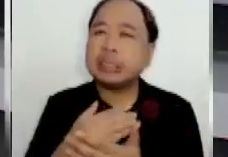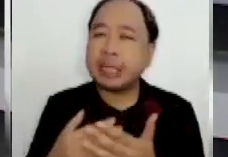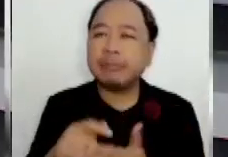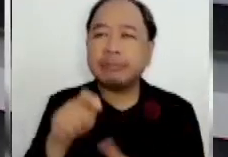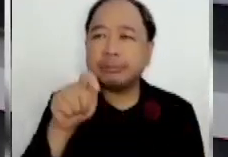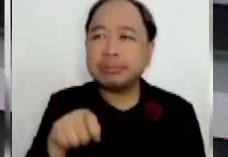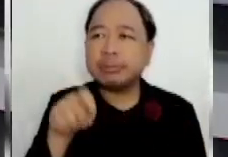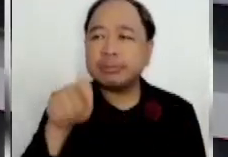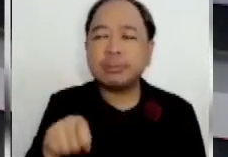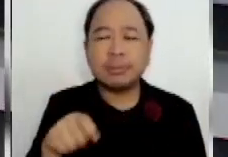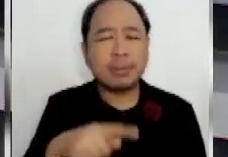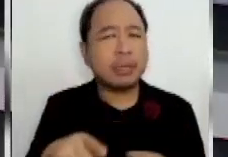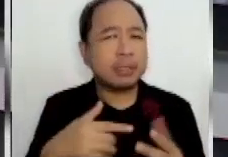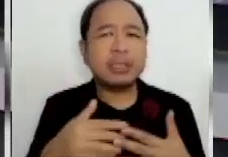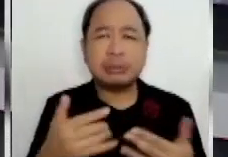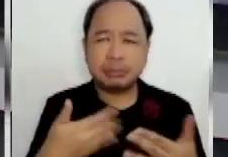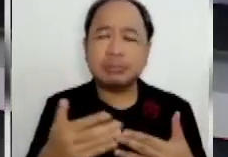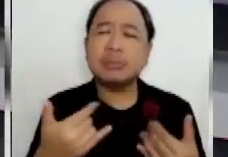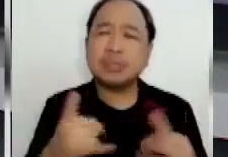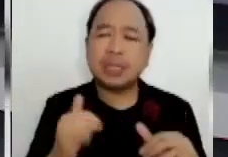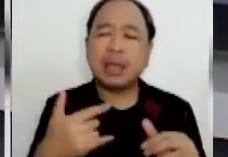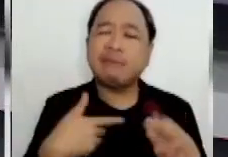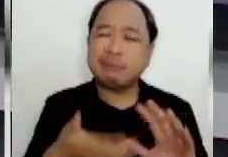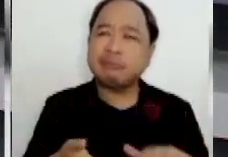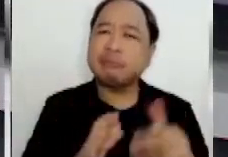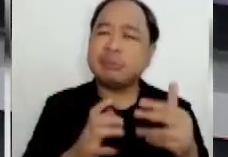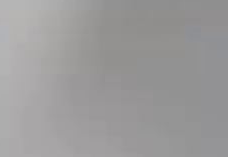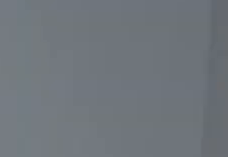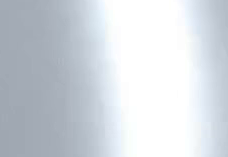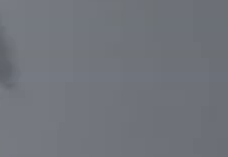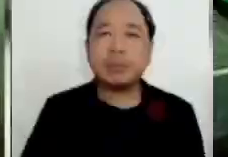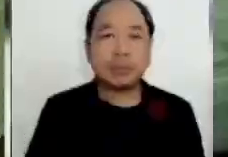aberya. Nakatutok sina Ian Cruz at Maris Umali.